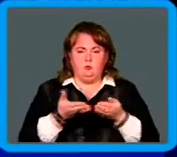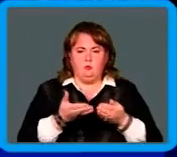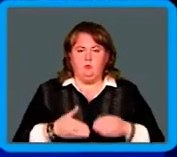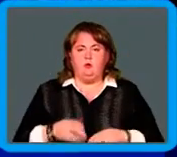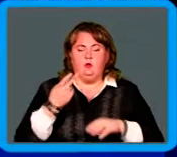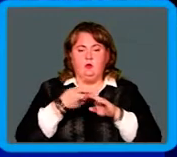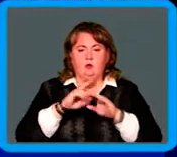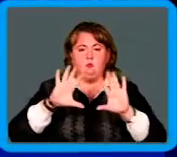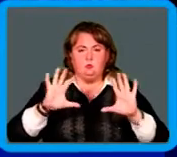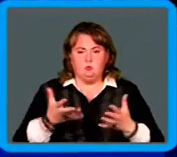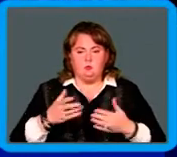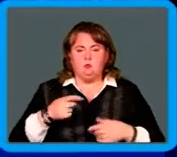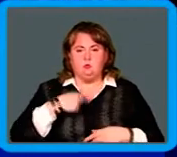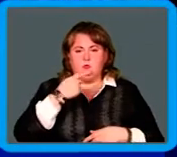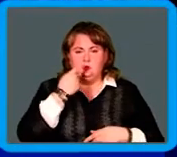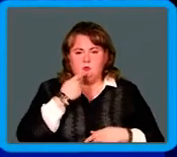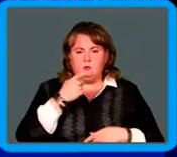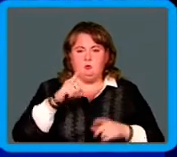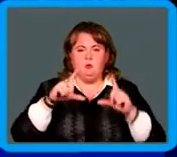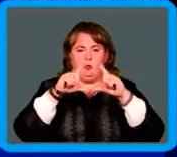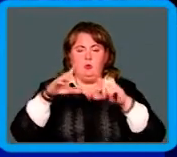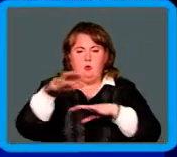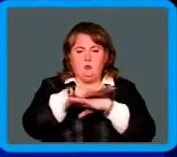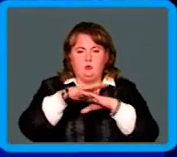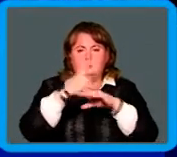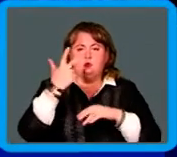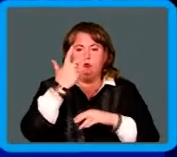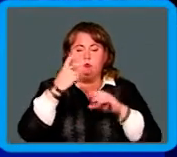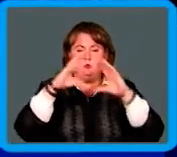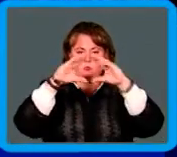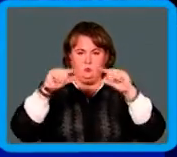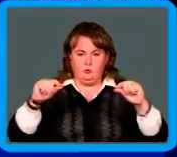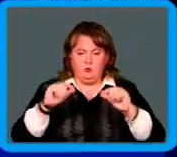площадь треугольника меньше площади квадрата